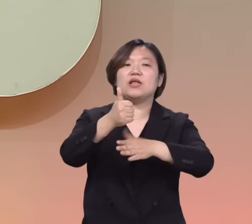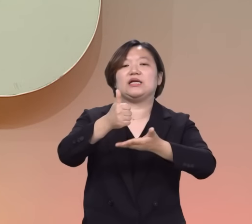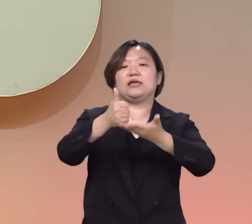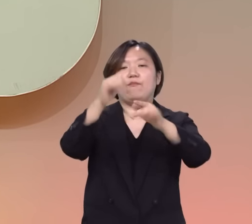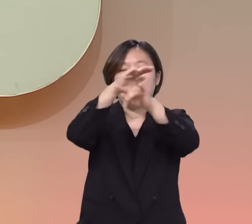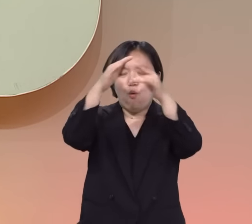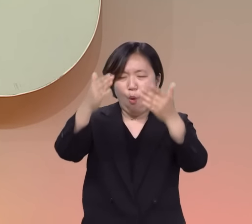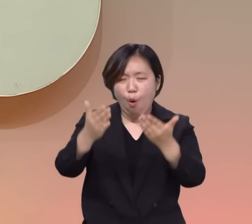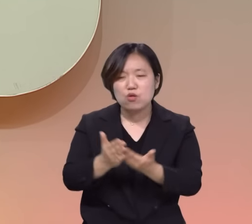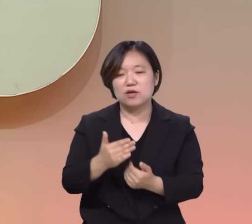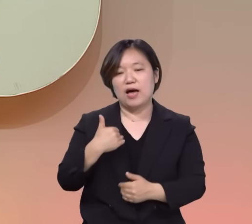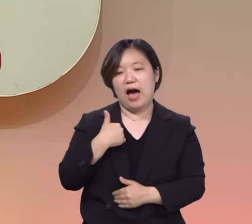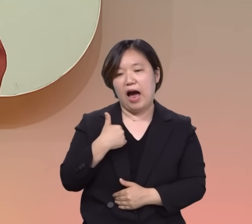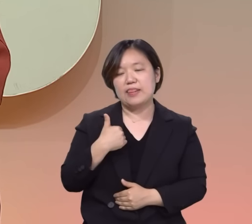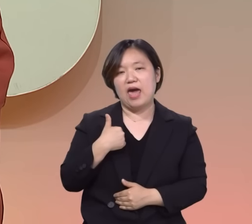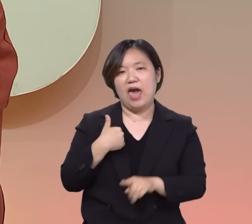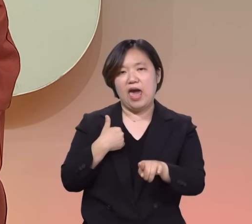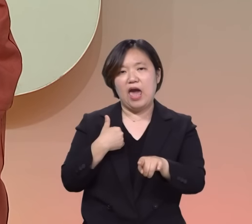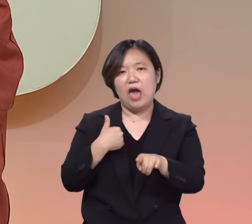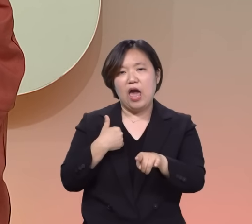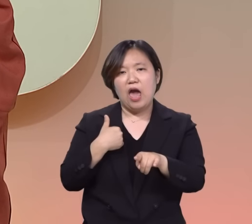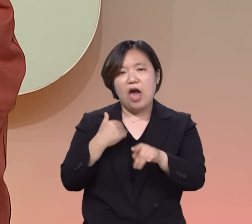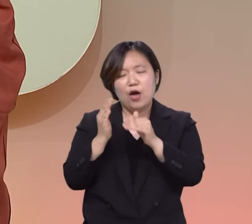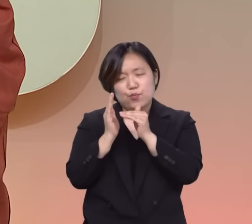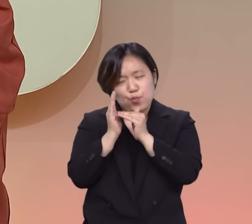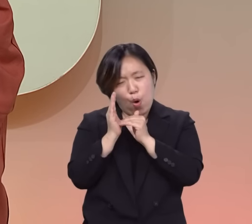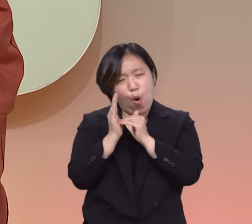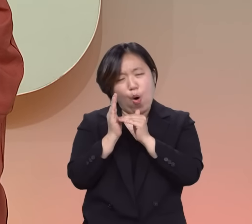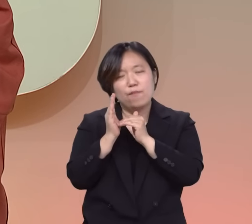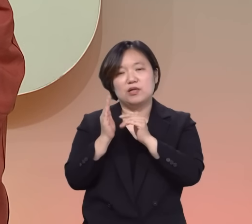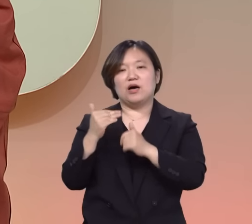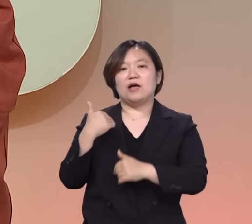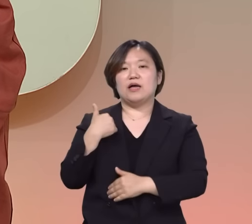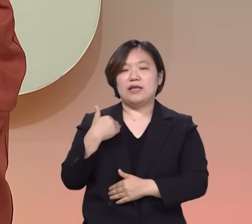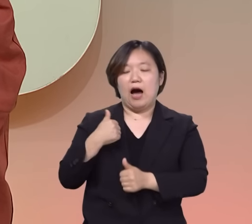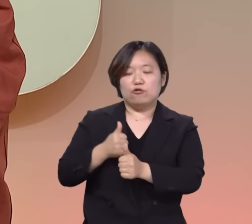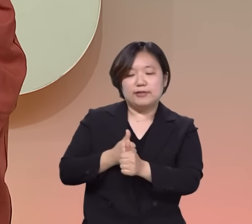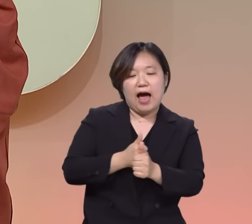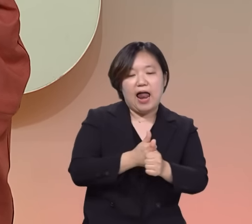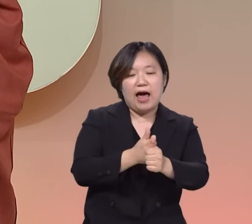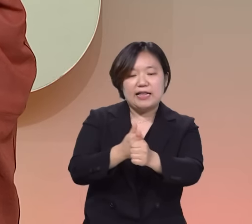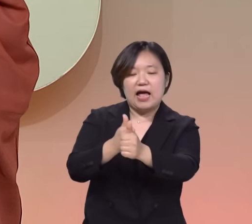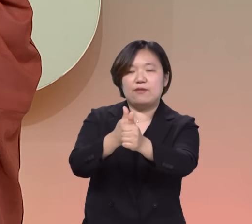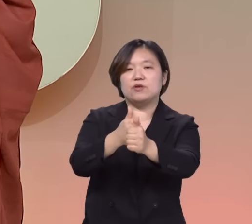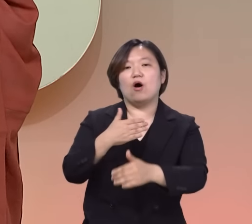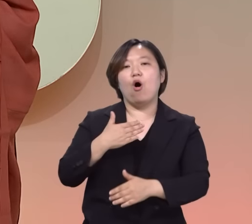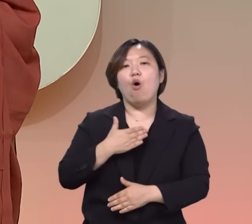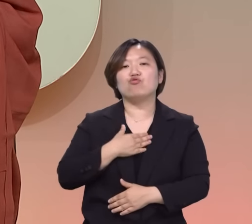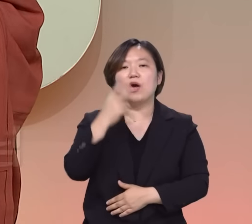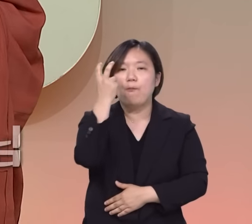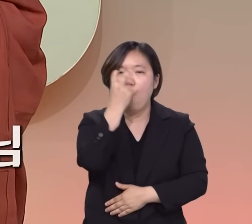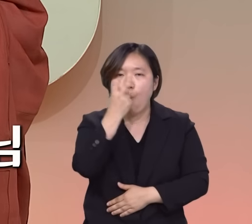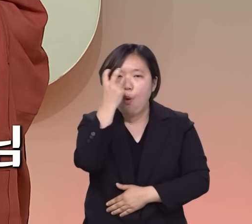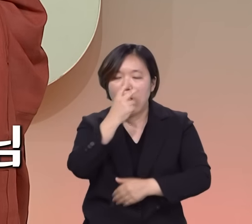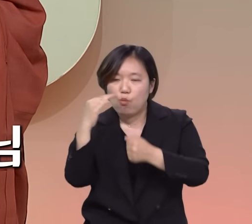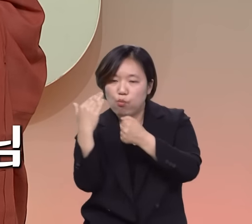있는 듯 없는 듯 마치 그림자가 따라 다니듯이 은은하게 우리를